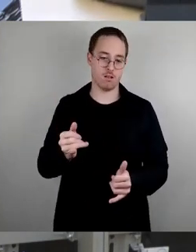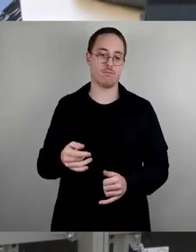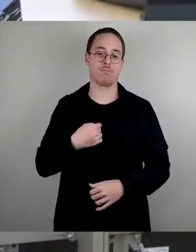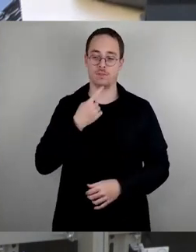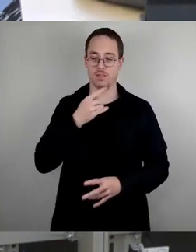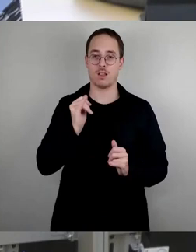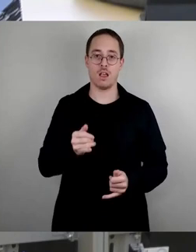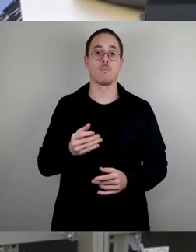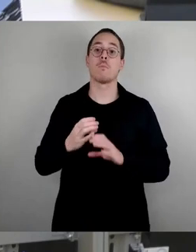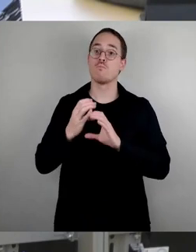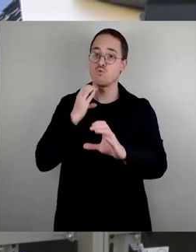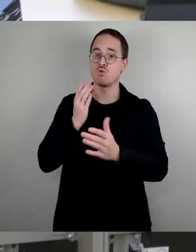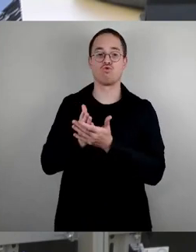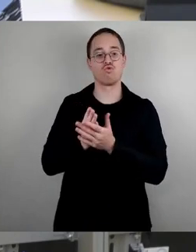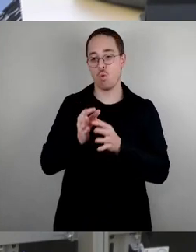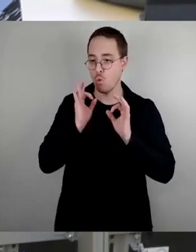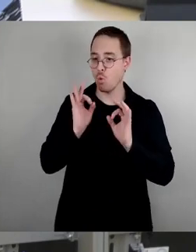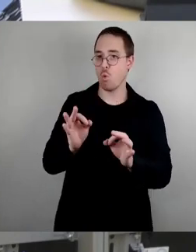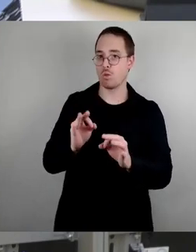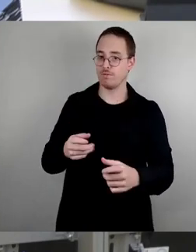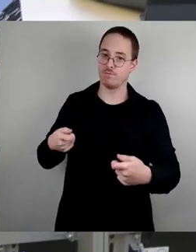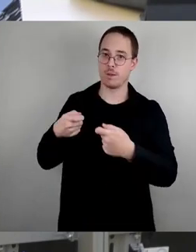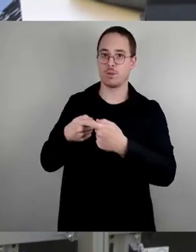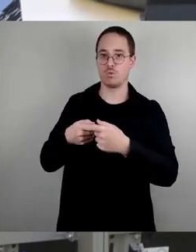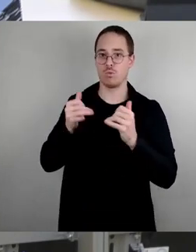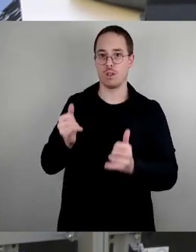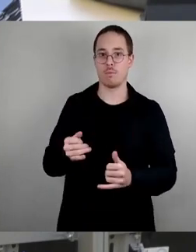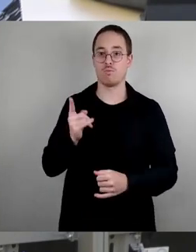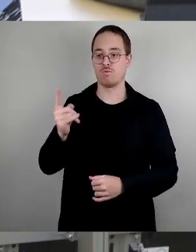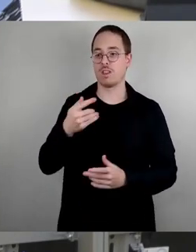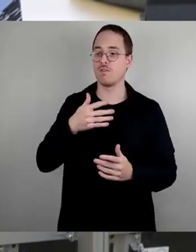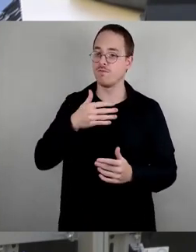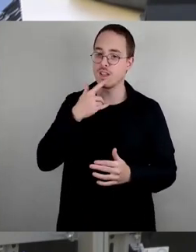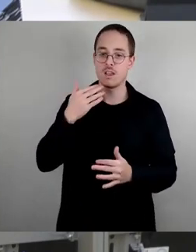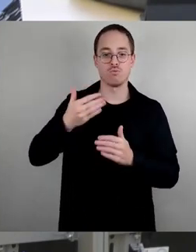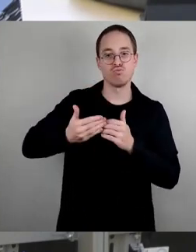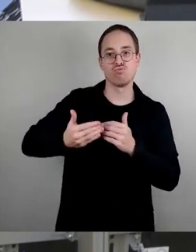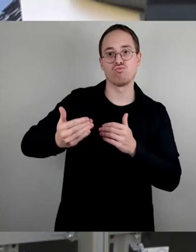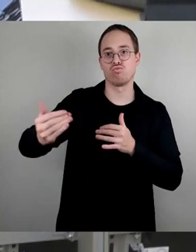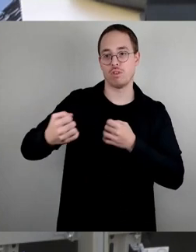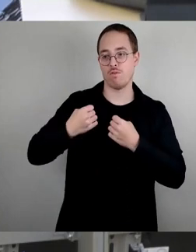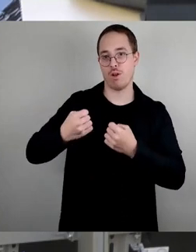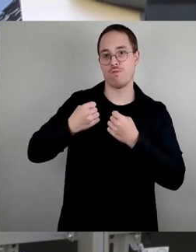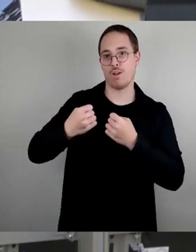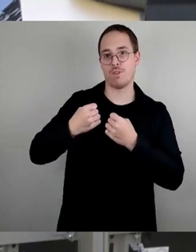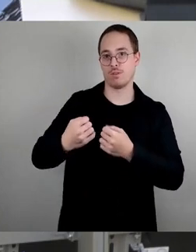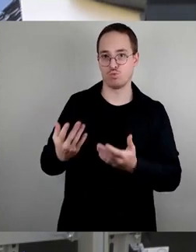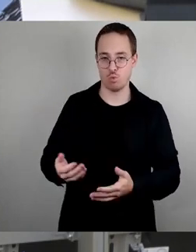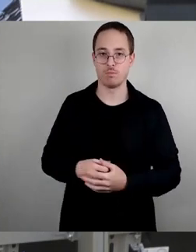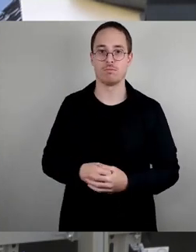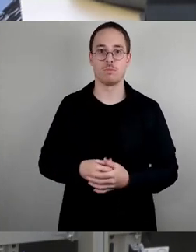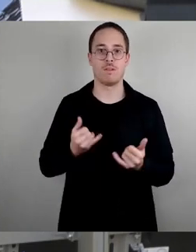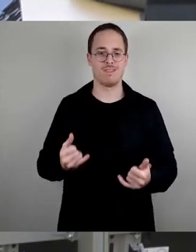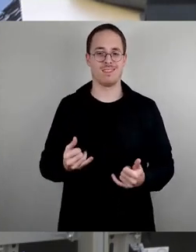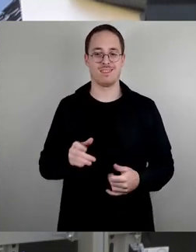gute ÖPNV-Anbindung und vor allem, wenn er eine hohe Taktdichte aufweist. Und jetzt den Grünen vorzuwerfen, sie seien dort für die Ausweitung